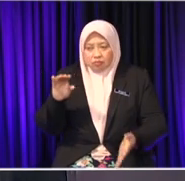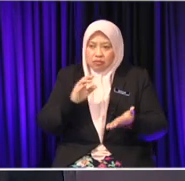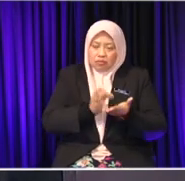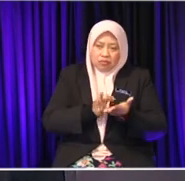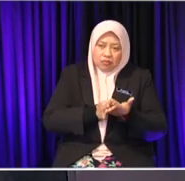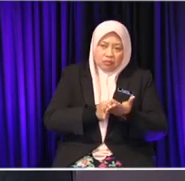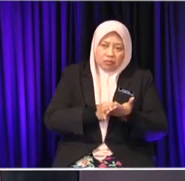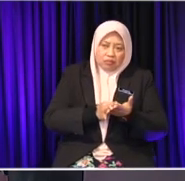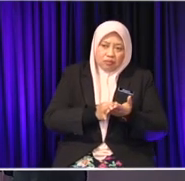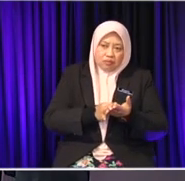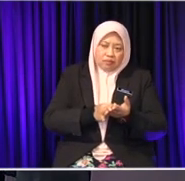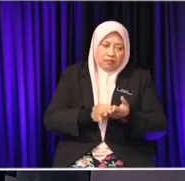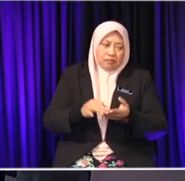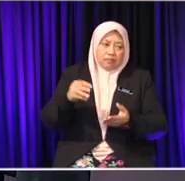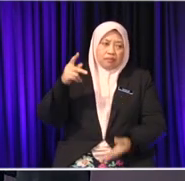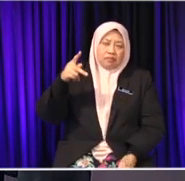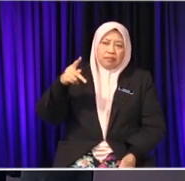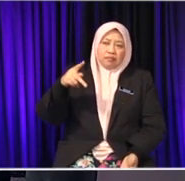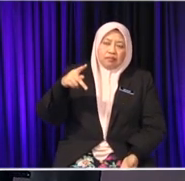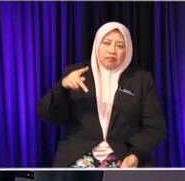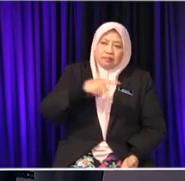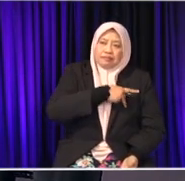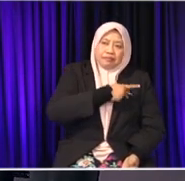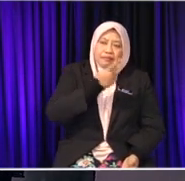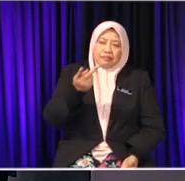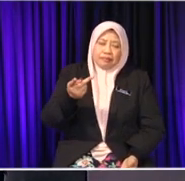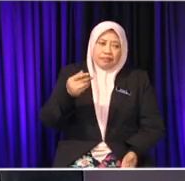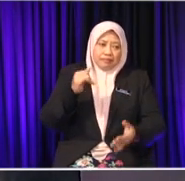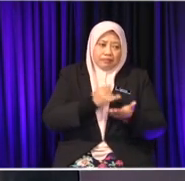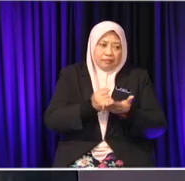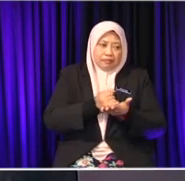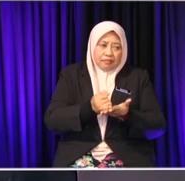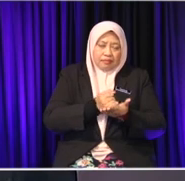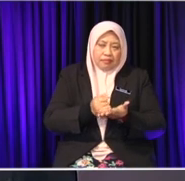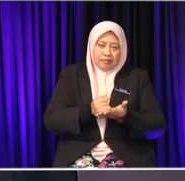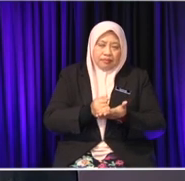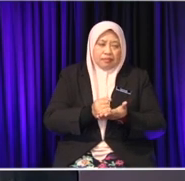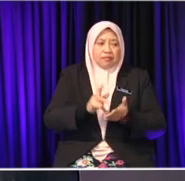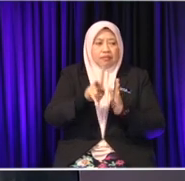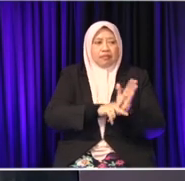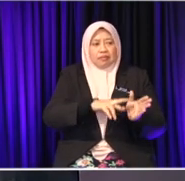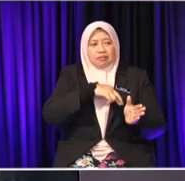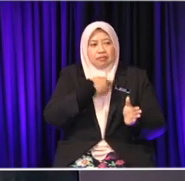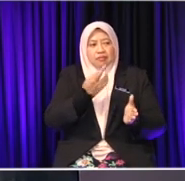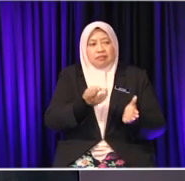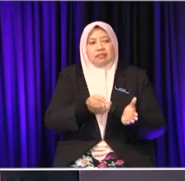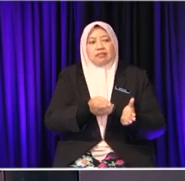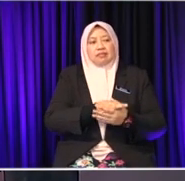namanya perbedaan antara jumlah kerugian dengan jumlah yang dia boleh tuntut hmm